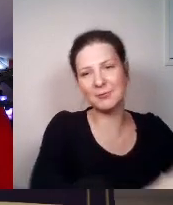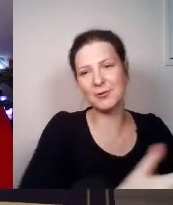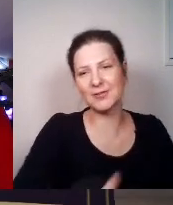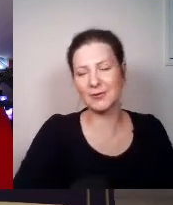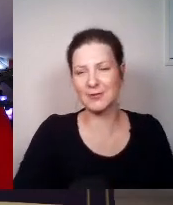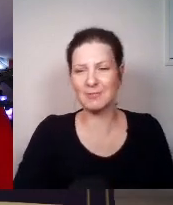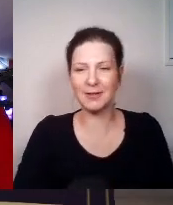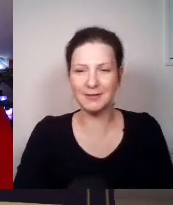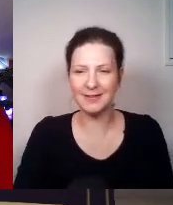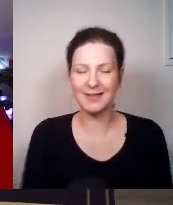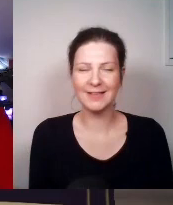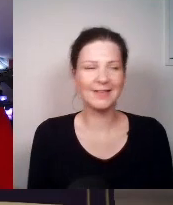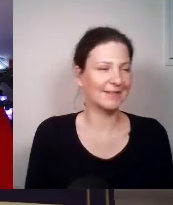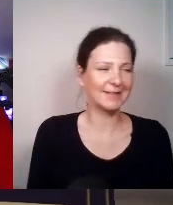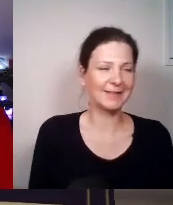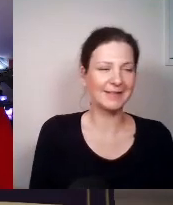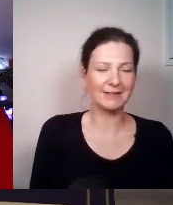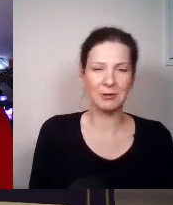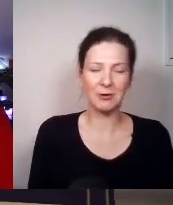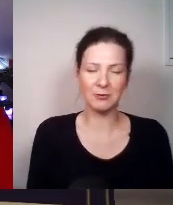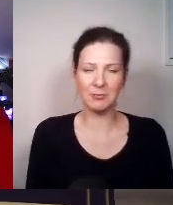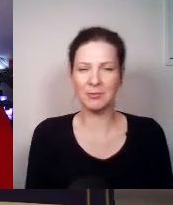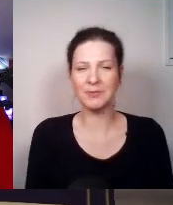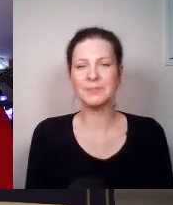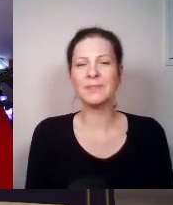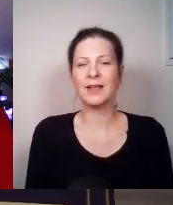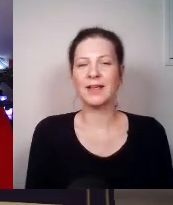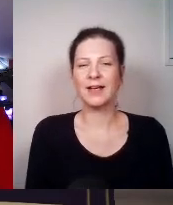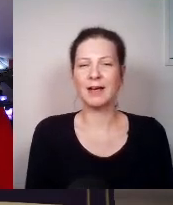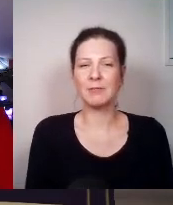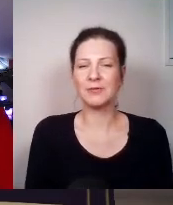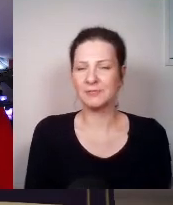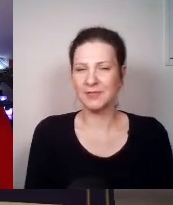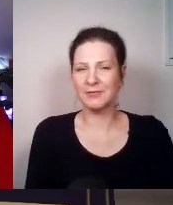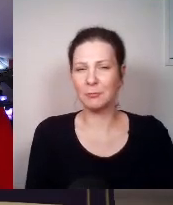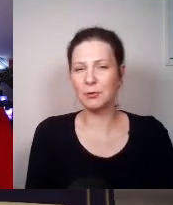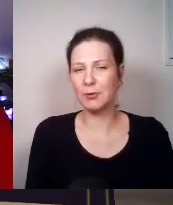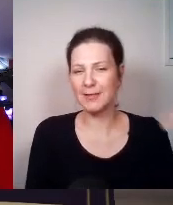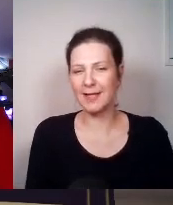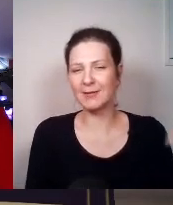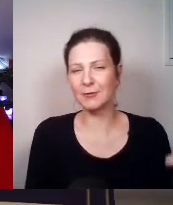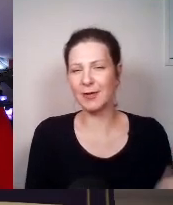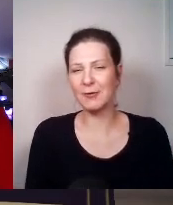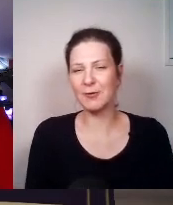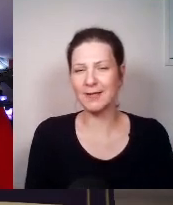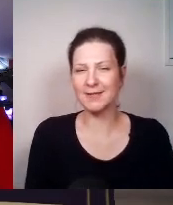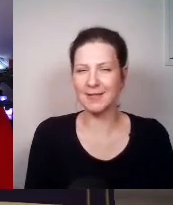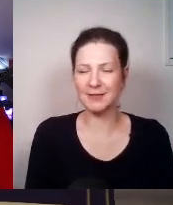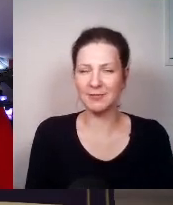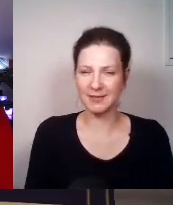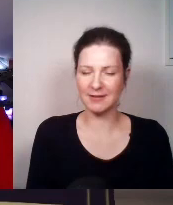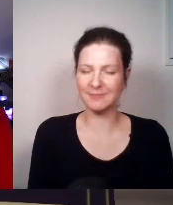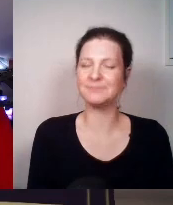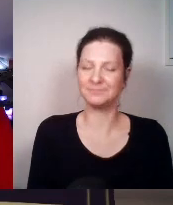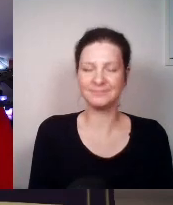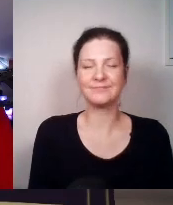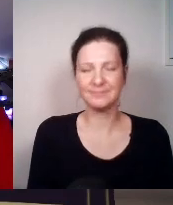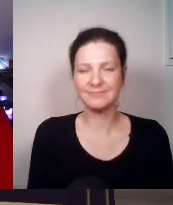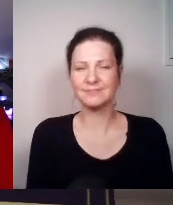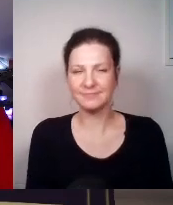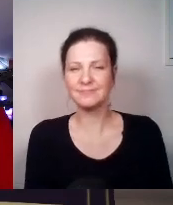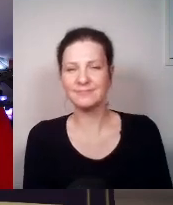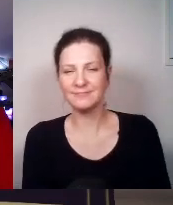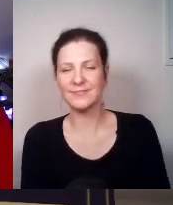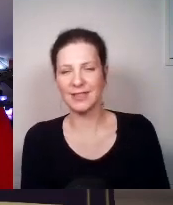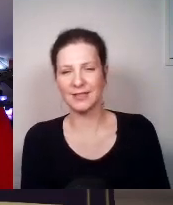ja hier neben noch einen zweiten. Das kriege ich dann immer auch nochmal mit. Aber ich vermute, du hast gerade so nach und nach gezeigt, welche Karten.